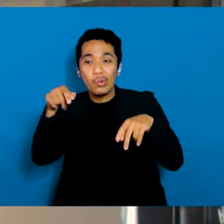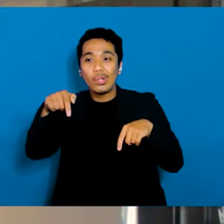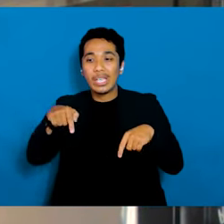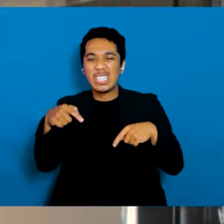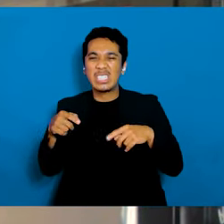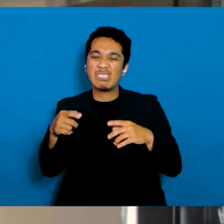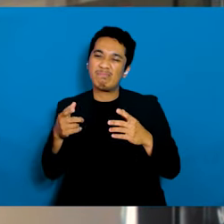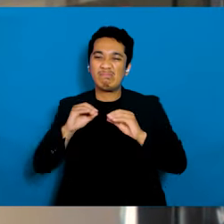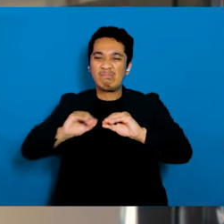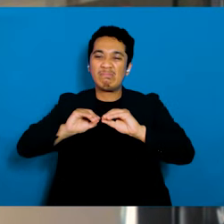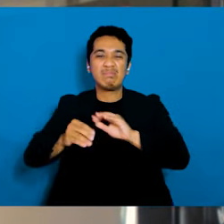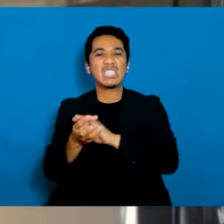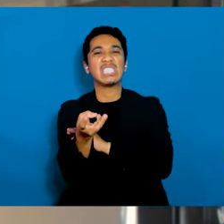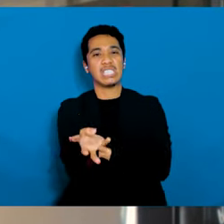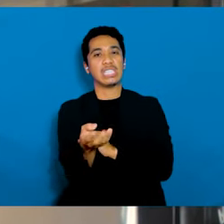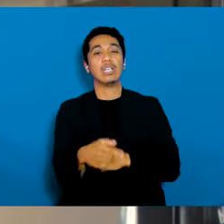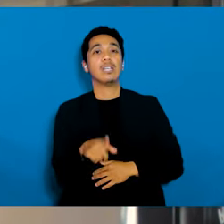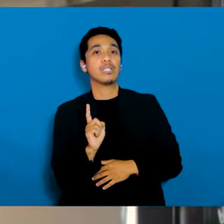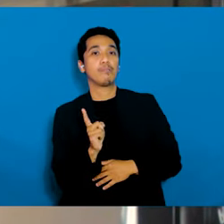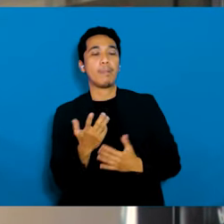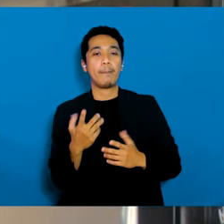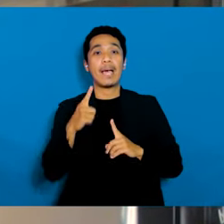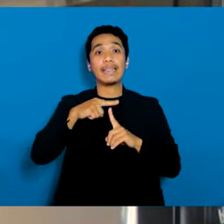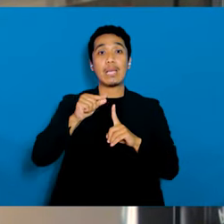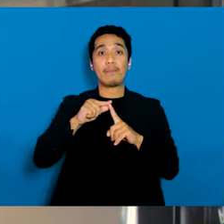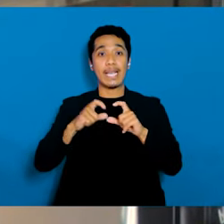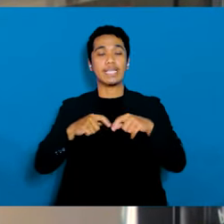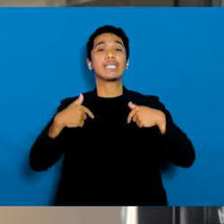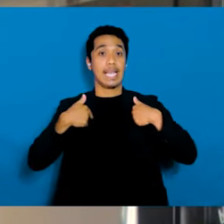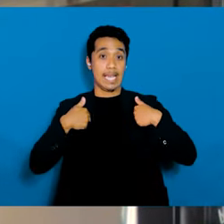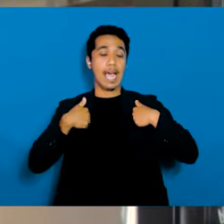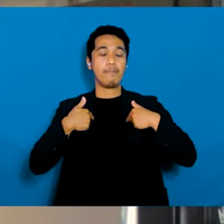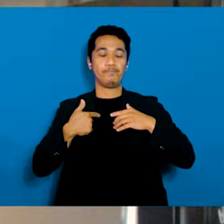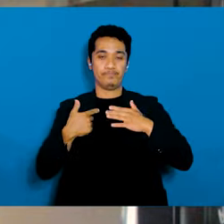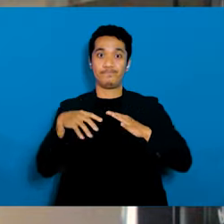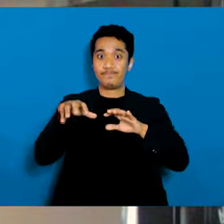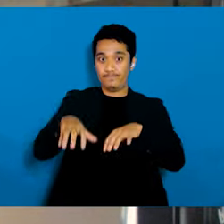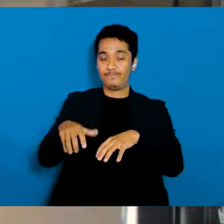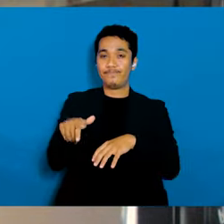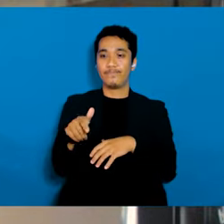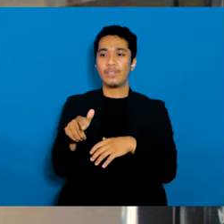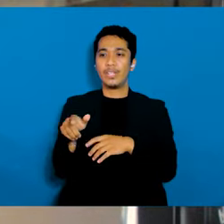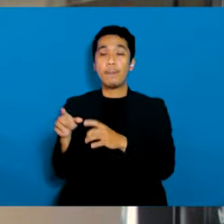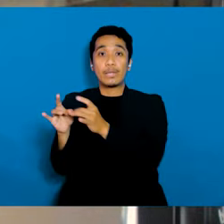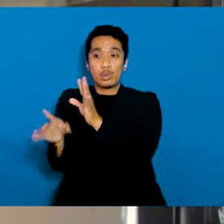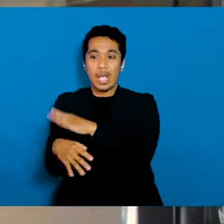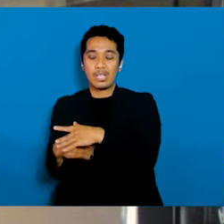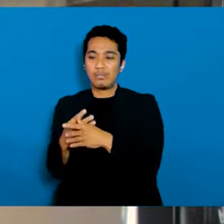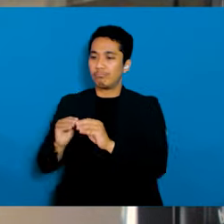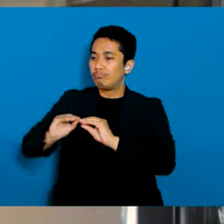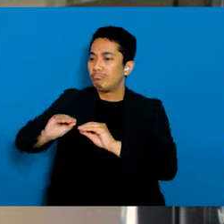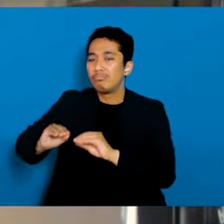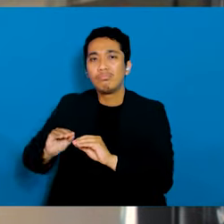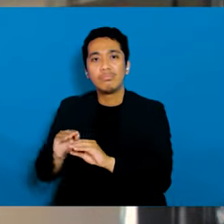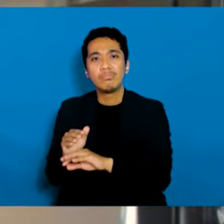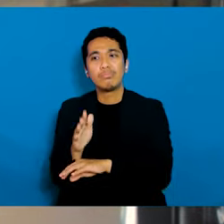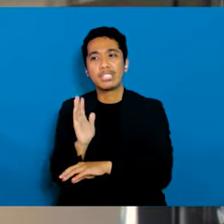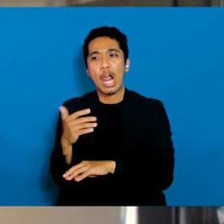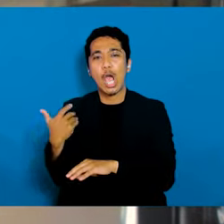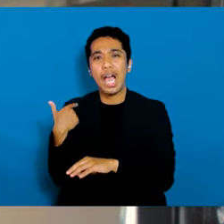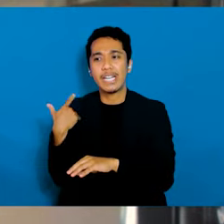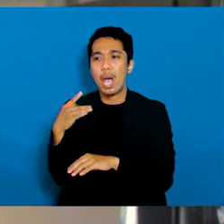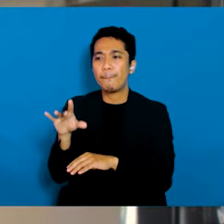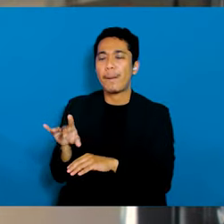ini sangat-sangat sedikit. Karena yang saya tahu di TPS saya saja sendiri misalnya, mereka hanya